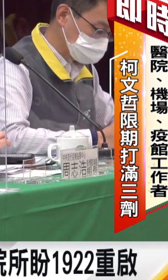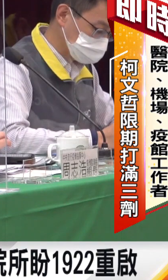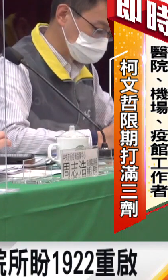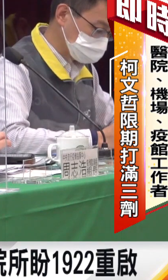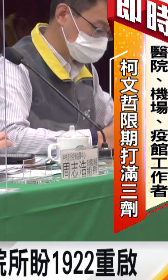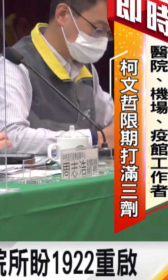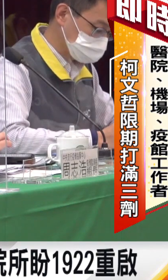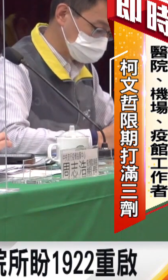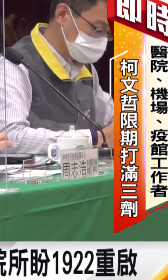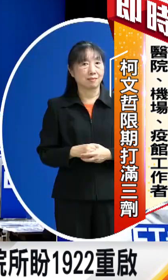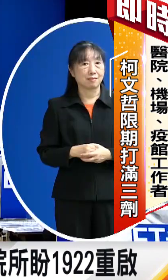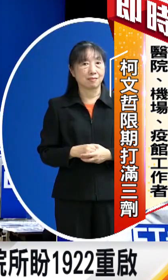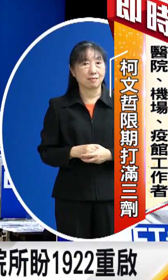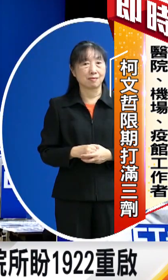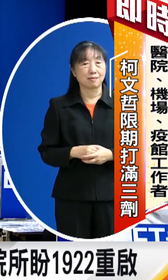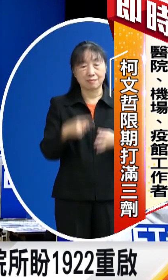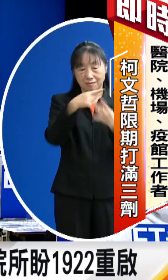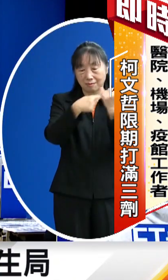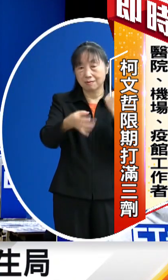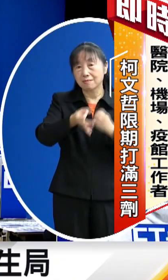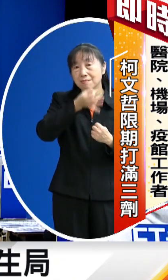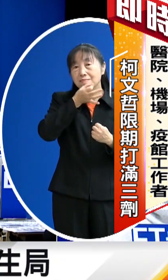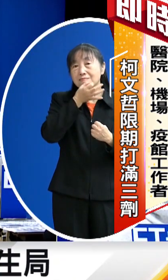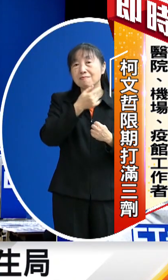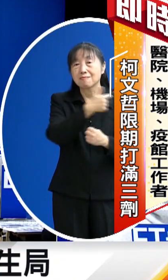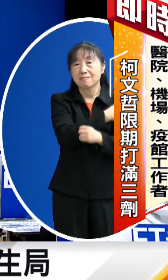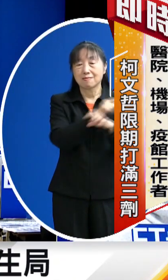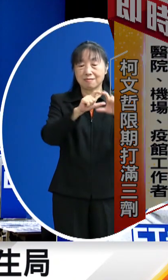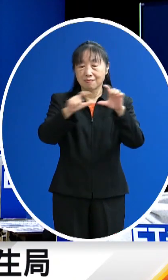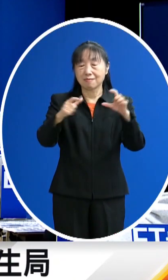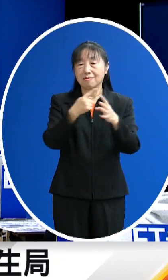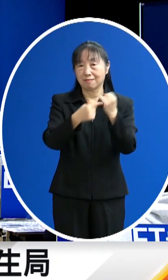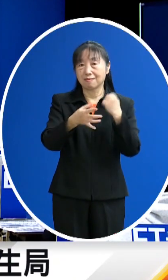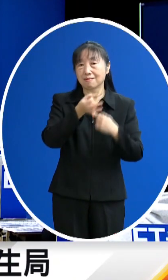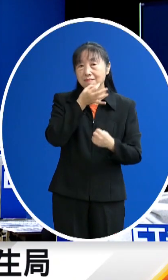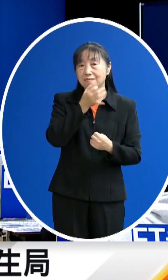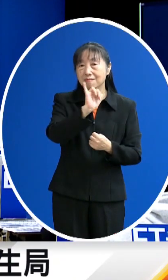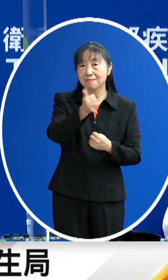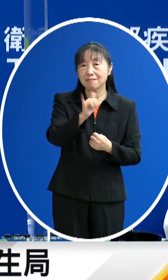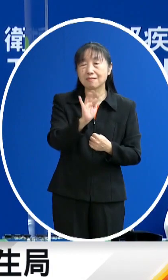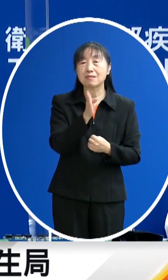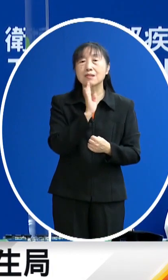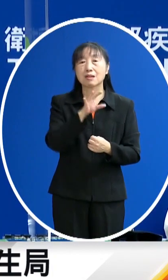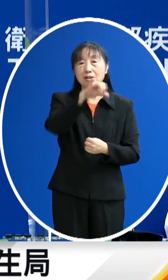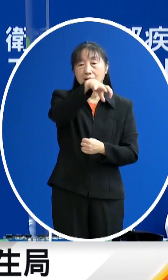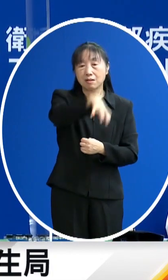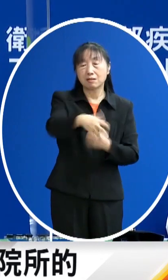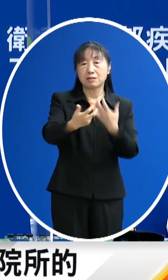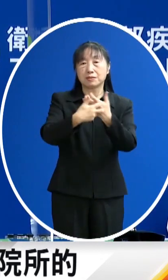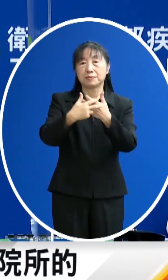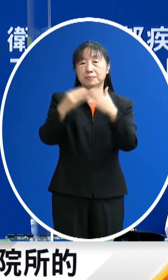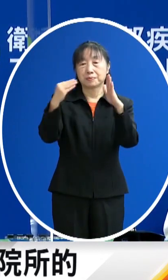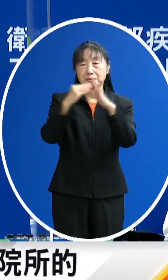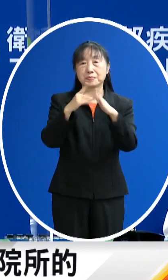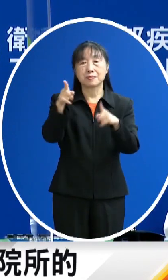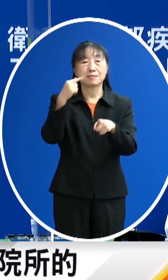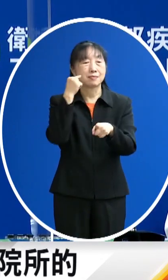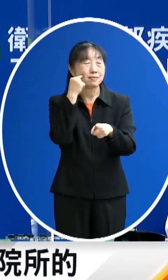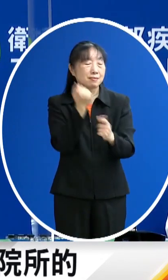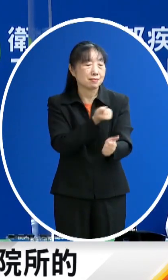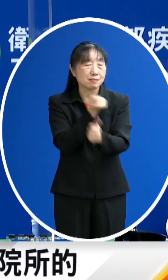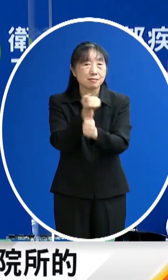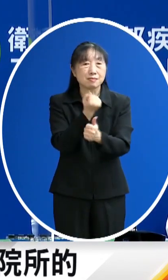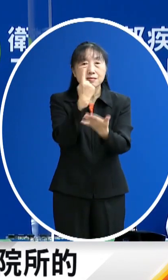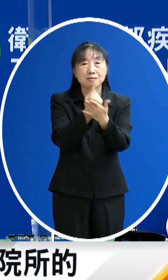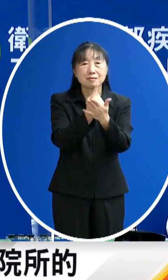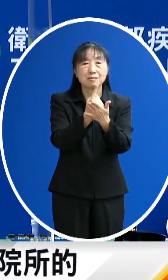1922尽快重启。 量是够的了哈，那不过，在地方卫生局，它事实上也很难去控制到